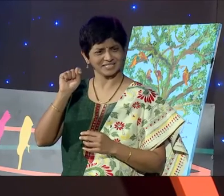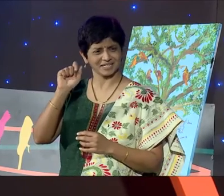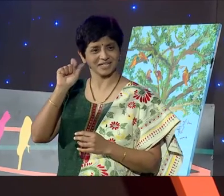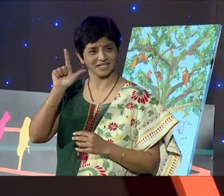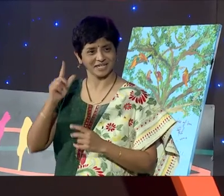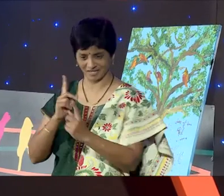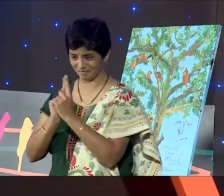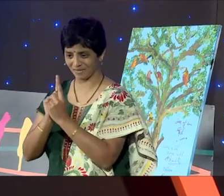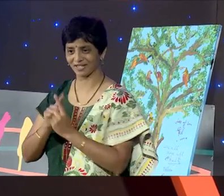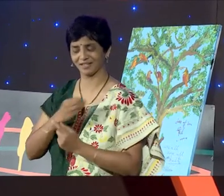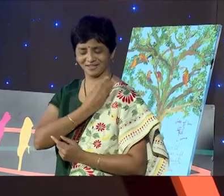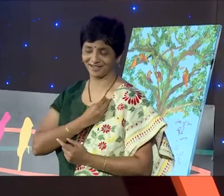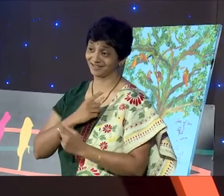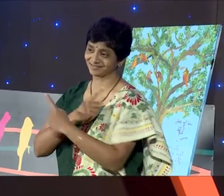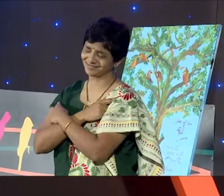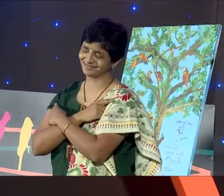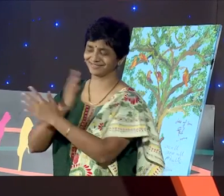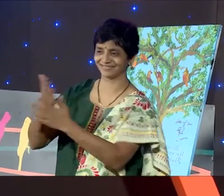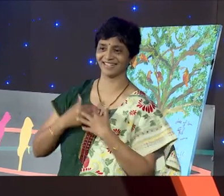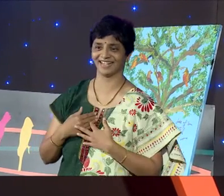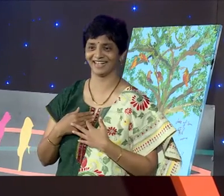पहली नजर का प्यार, नजर उसकी थी, प्यार मेरा था।